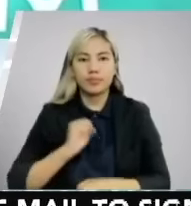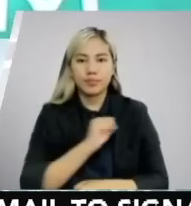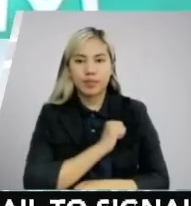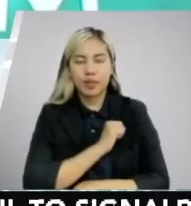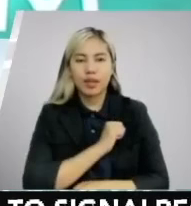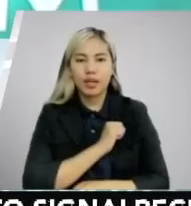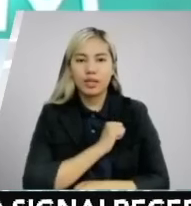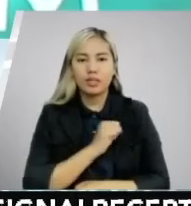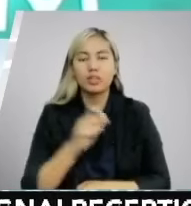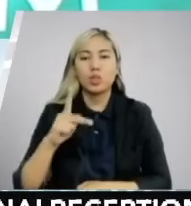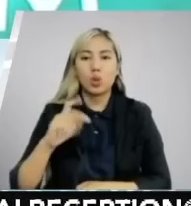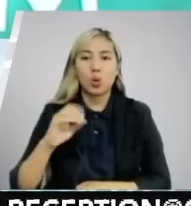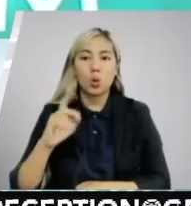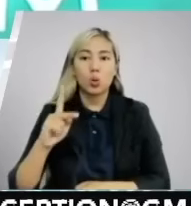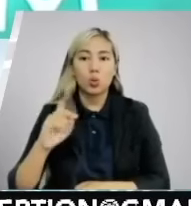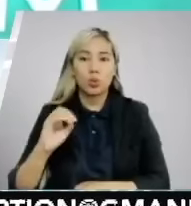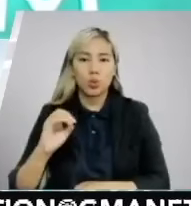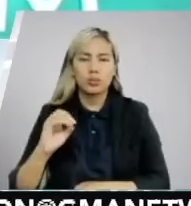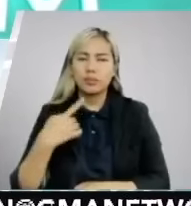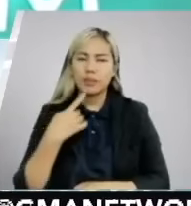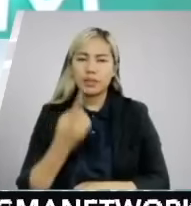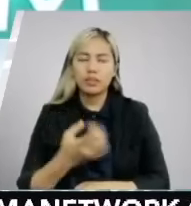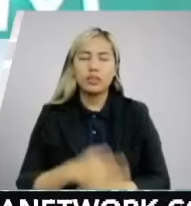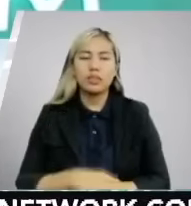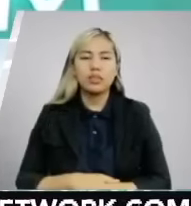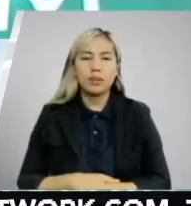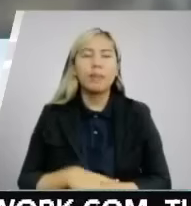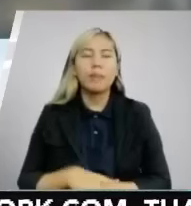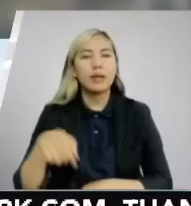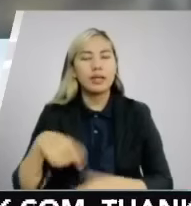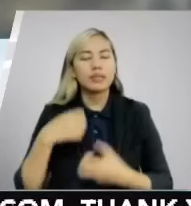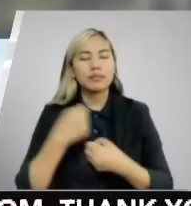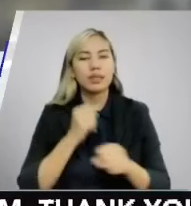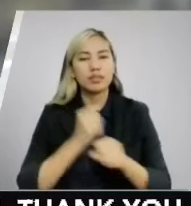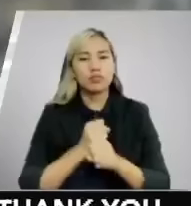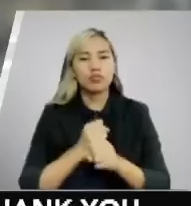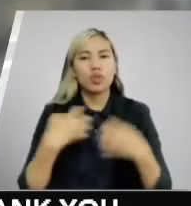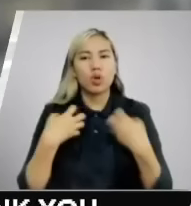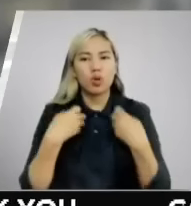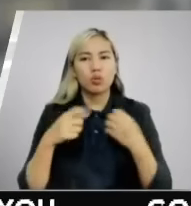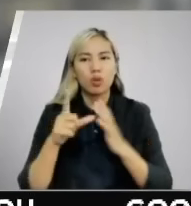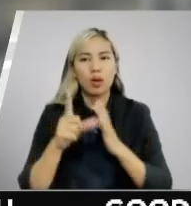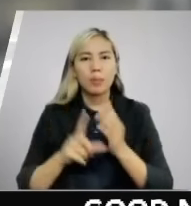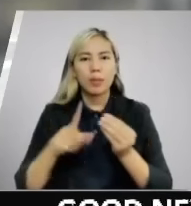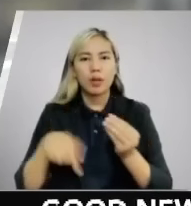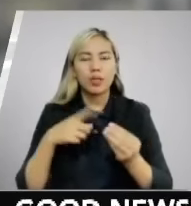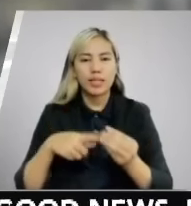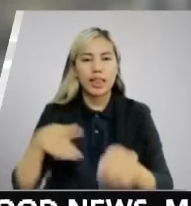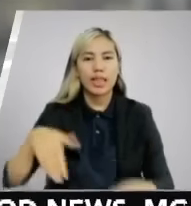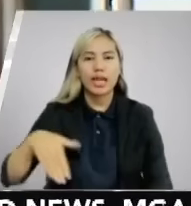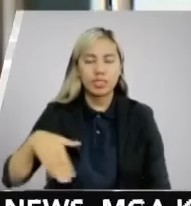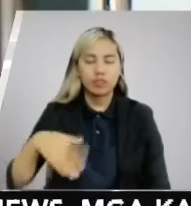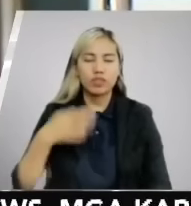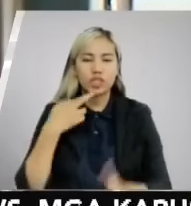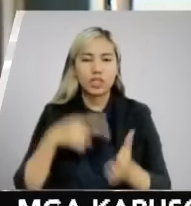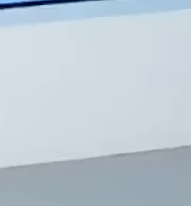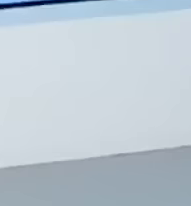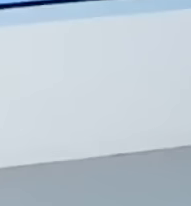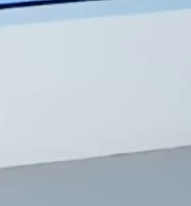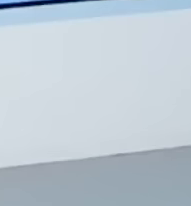Pimentel, dapat patibayin pa ang batas kaugnay sa late registration. Darlene Kai, nagbabalita para sa GMA Integrated